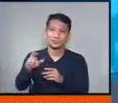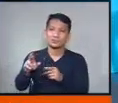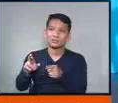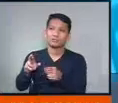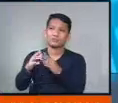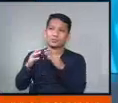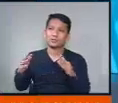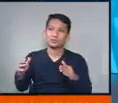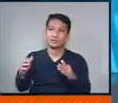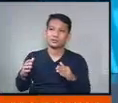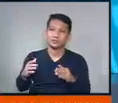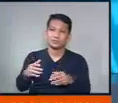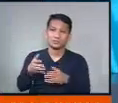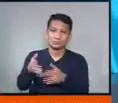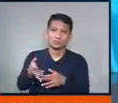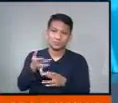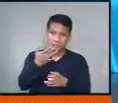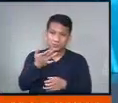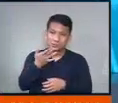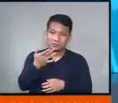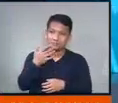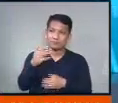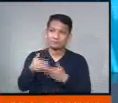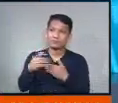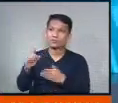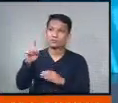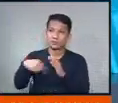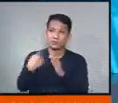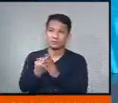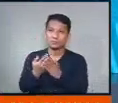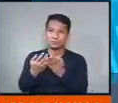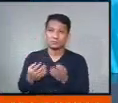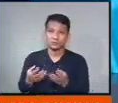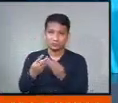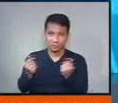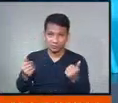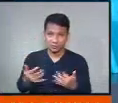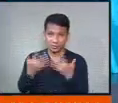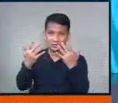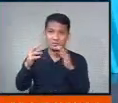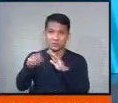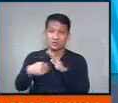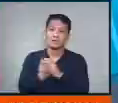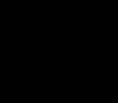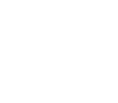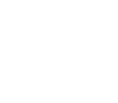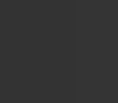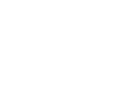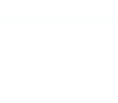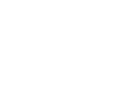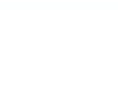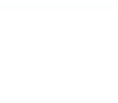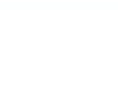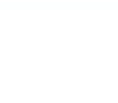isang bahay nang may nakaimbak na mga plastic. Halos isang oras bago naapula ang apoy.